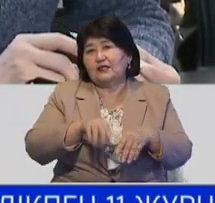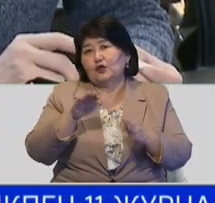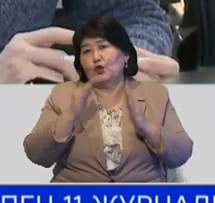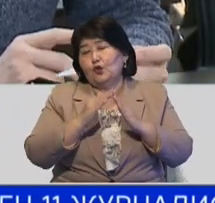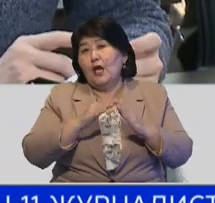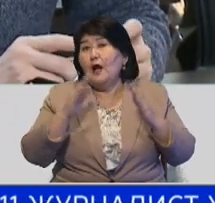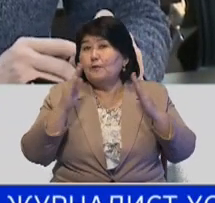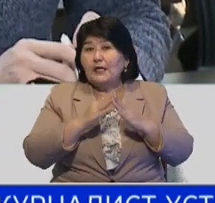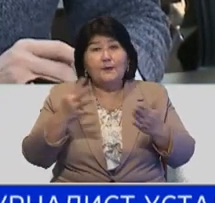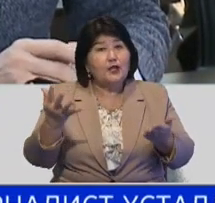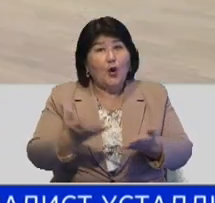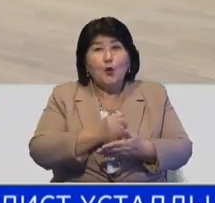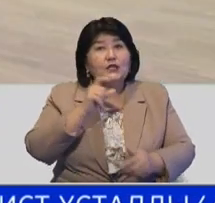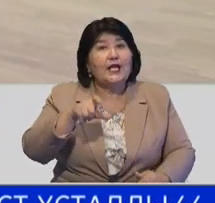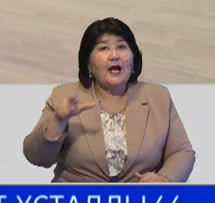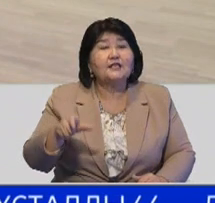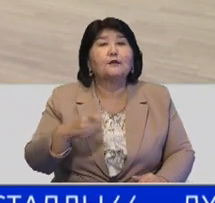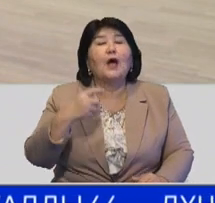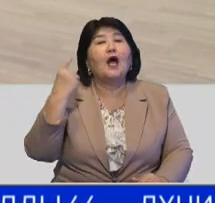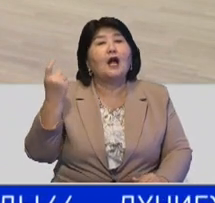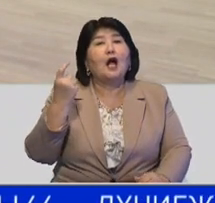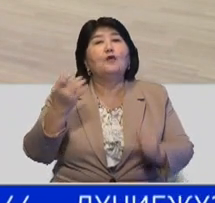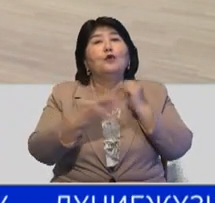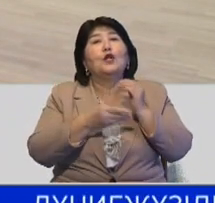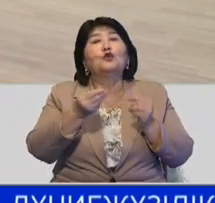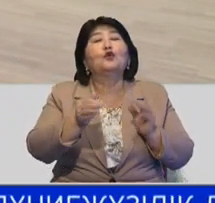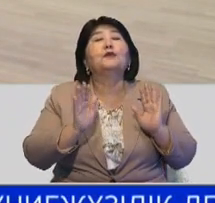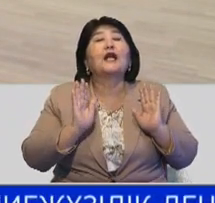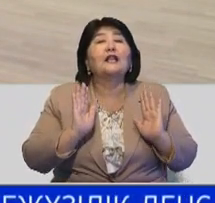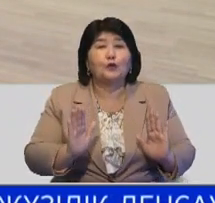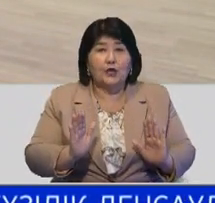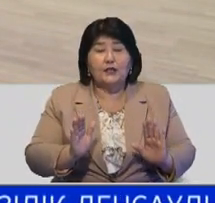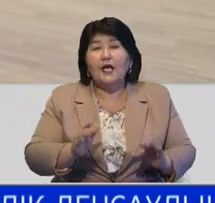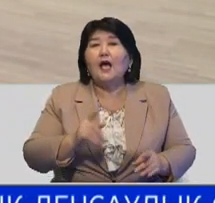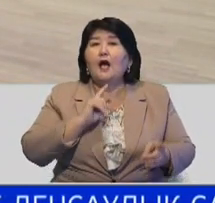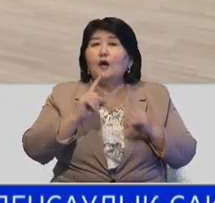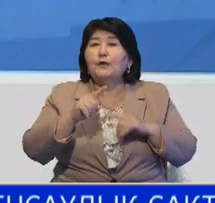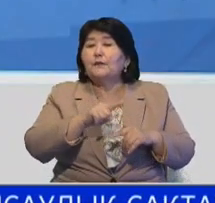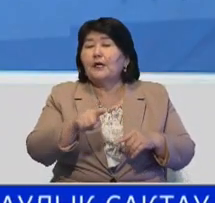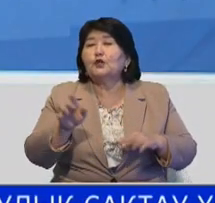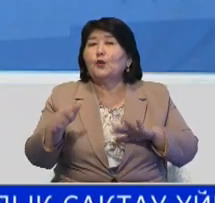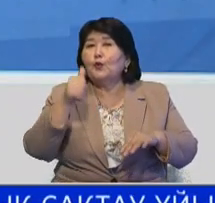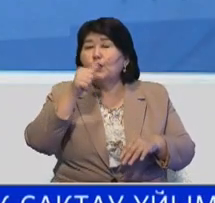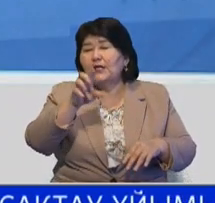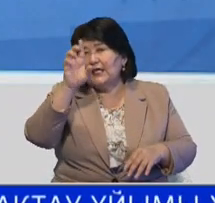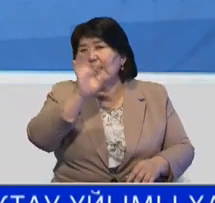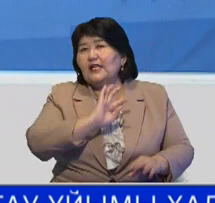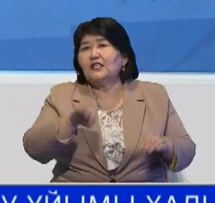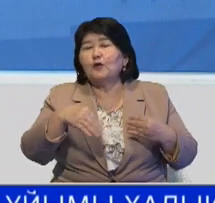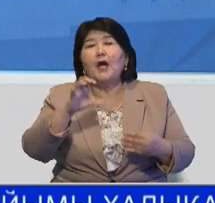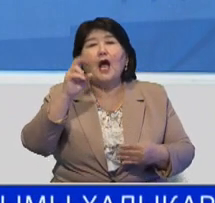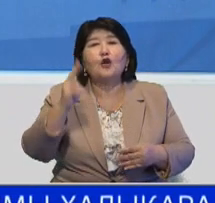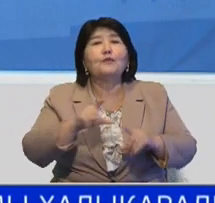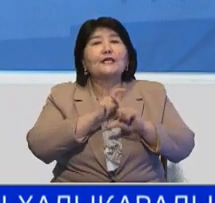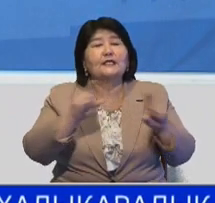яғни баспанаға қол жеткізген азаматтар коммуналдық төлемдерін ғана төлеп отырады. Брифинг барысында өткен жылы ел игілігіне берілген